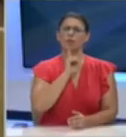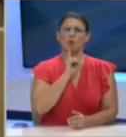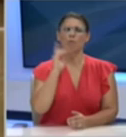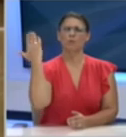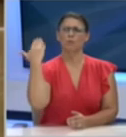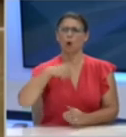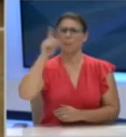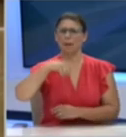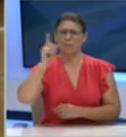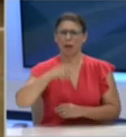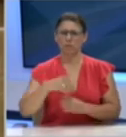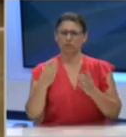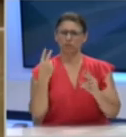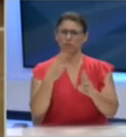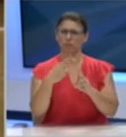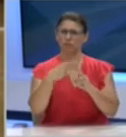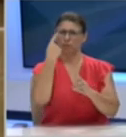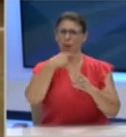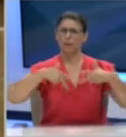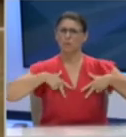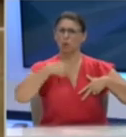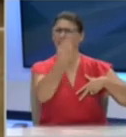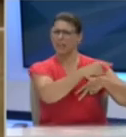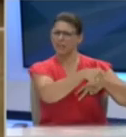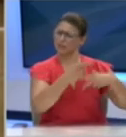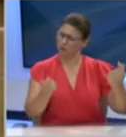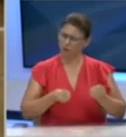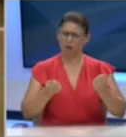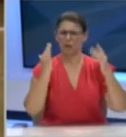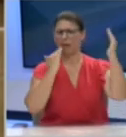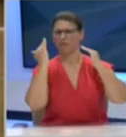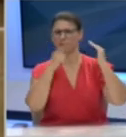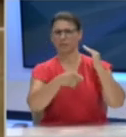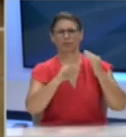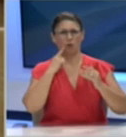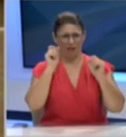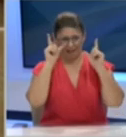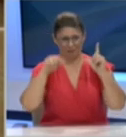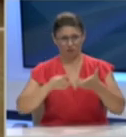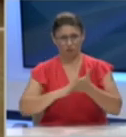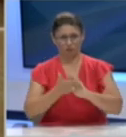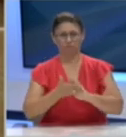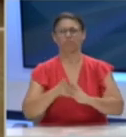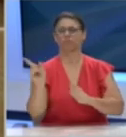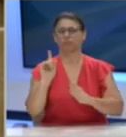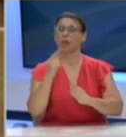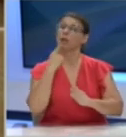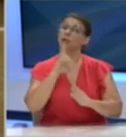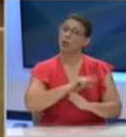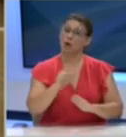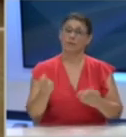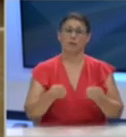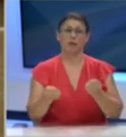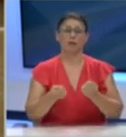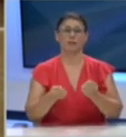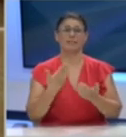και προβεβλημένοι υπουργοί σας. Άλλωστε δεν είναι και έκπληξη αυτή η πρακτική. Το ίδιο κάνατε και με τα στοιχεία του